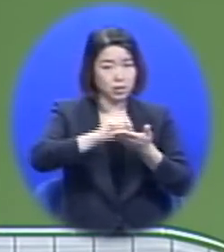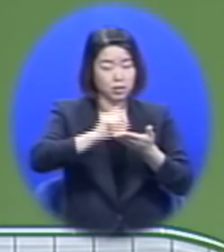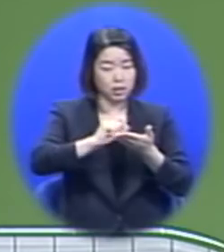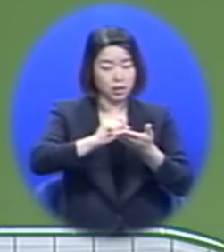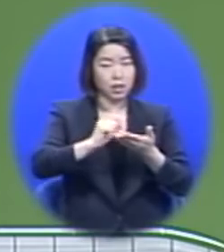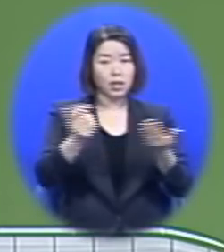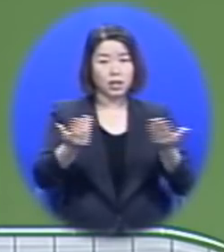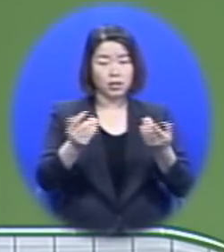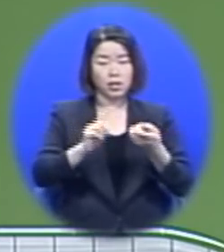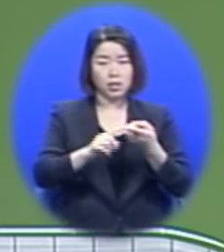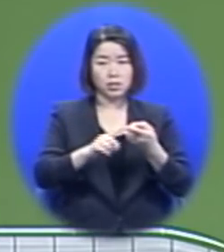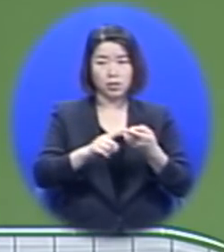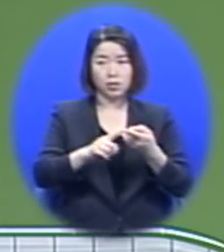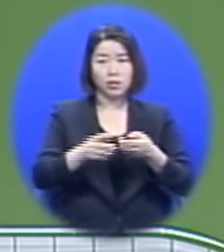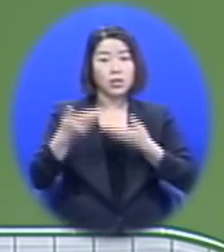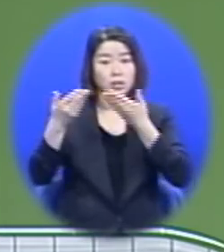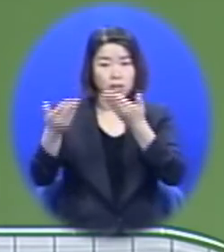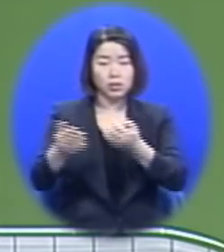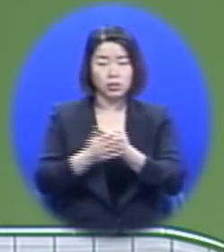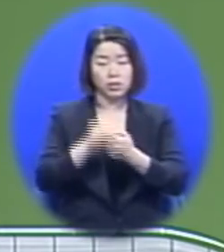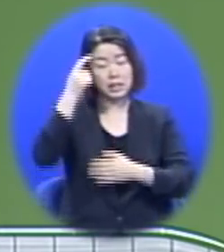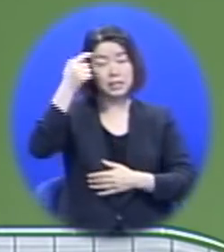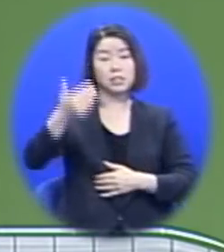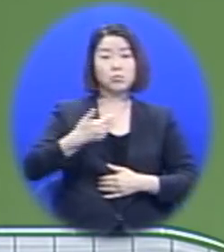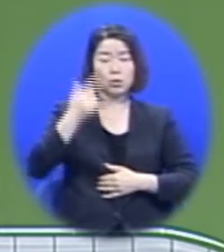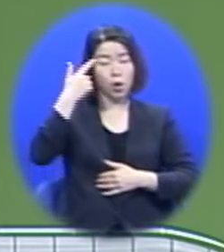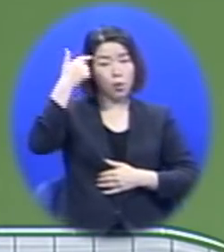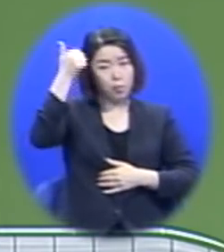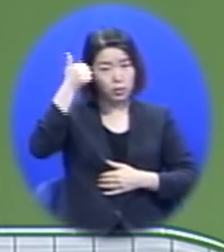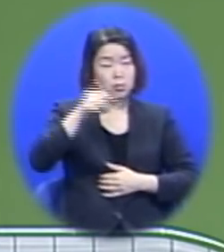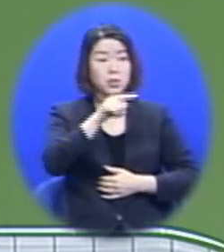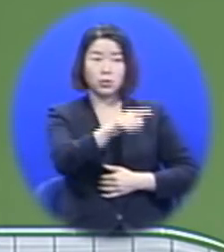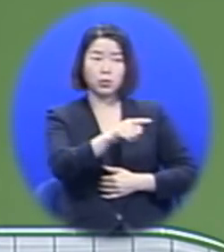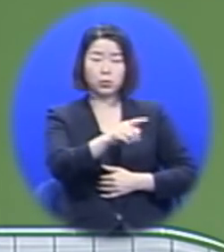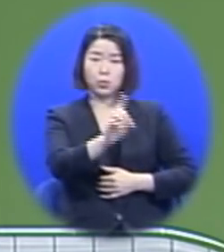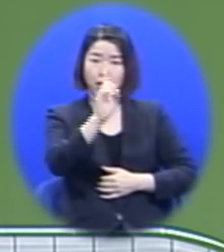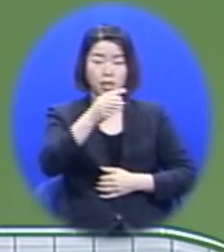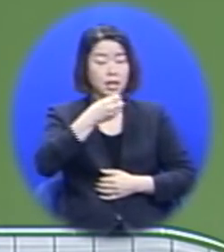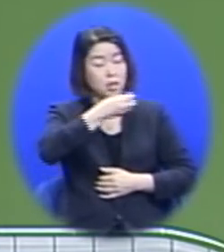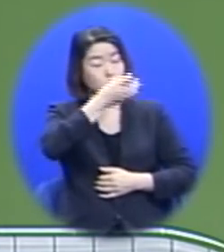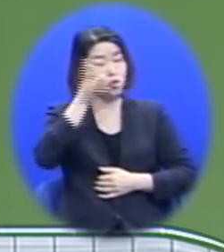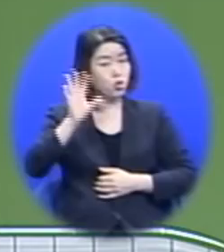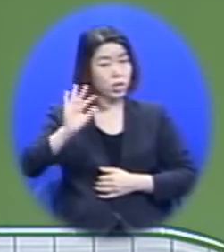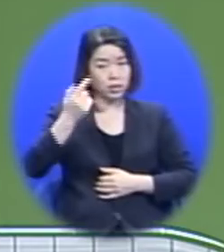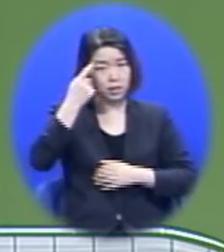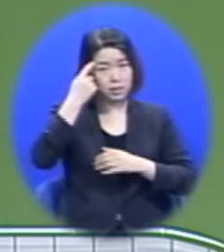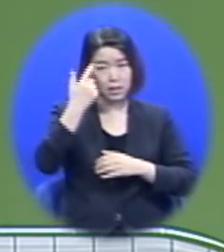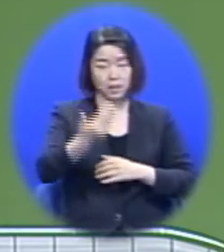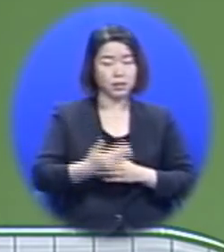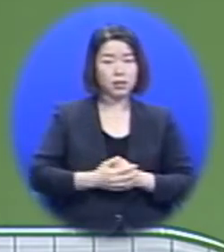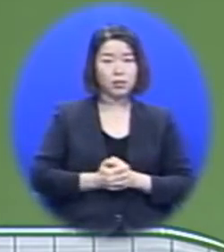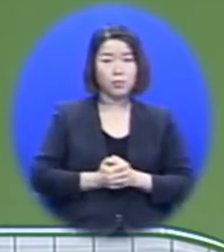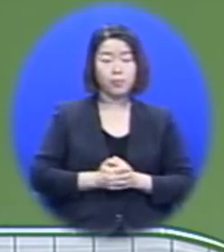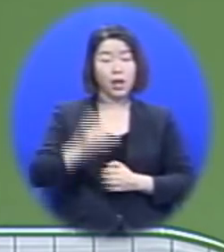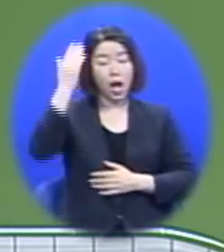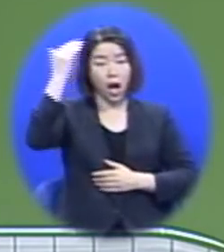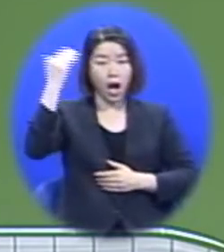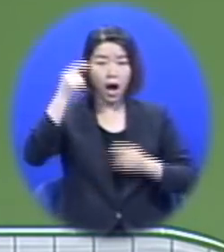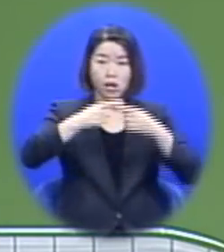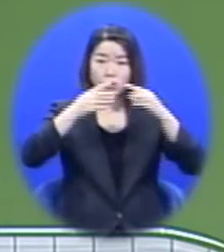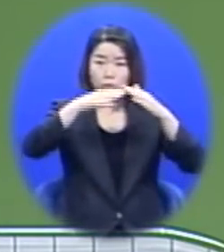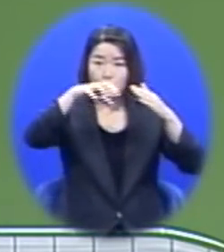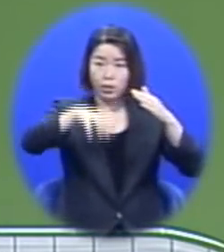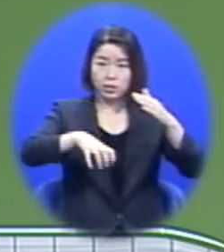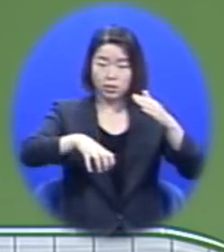드렸더니 질문하시더라고요. 목사님, 그것도 하나의 유행은 아닙니까? 한국 교회에서